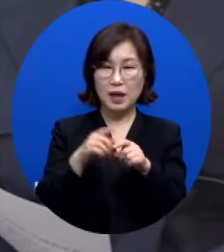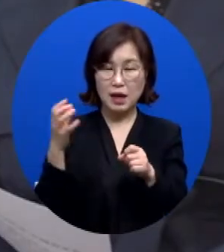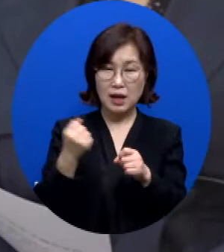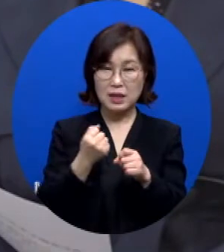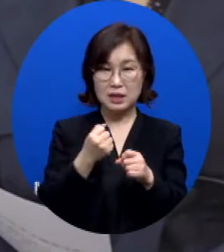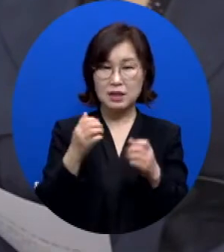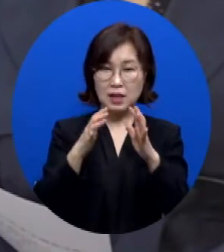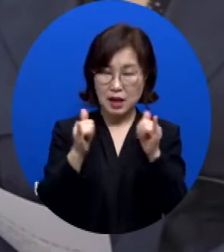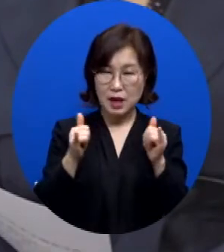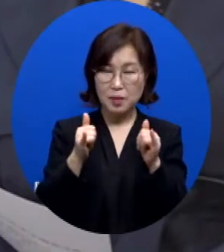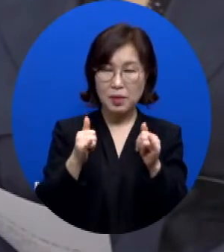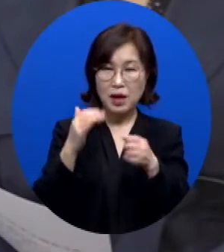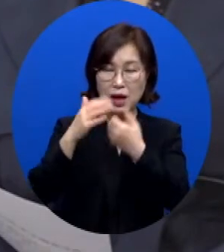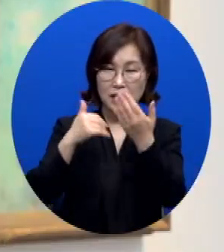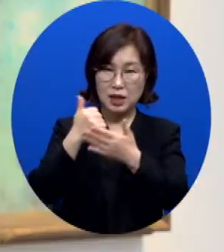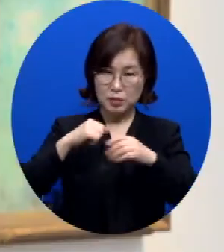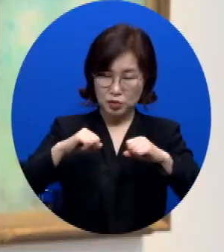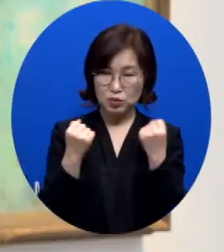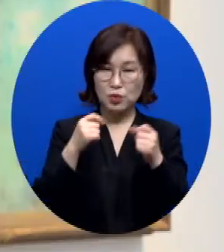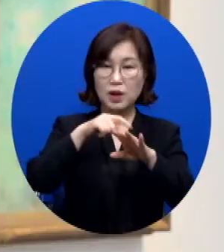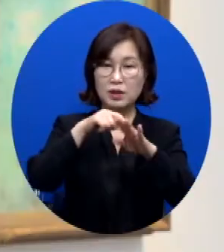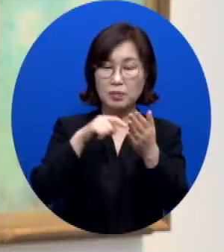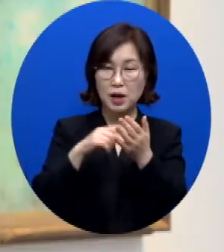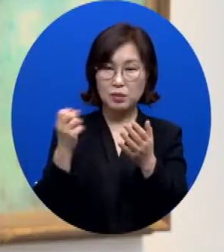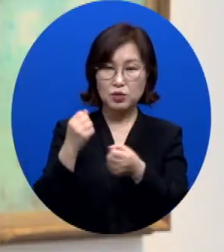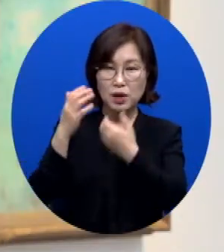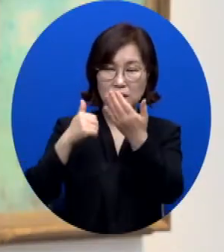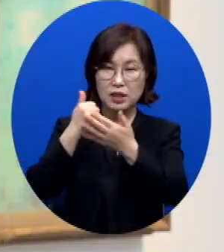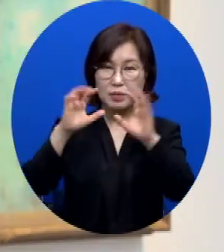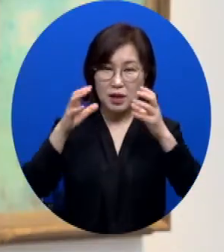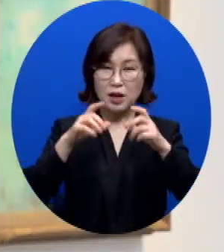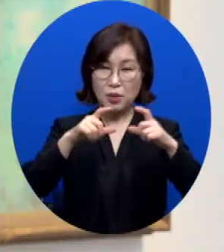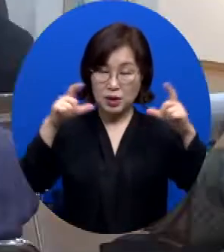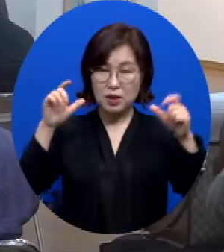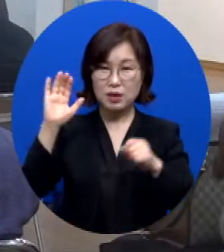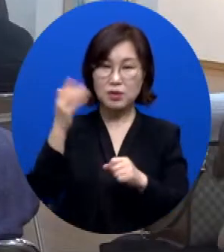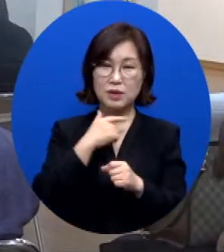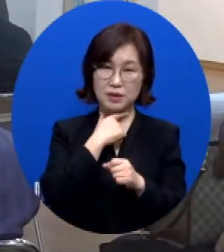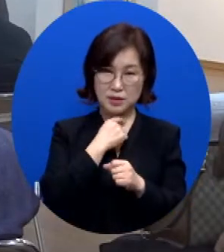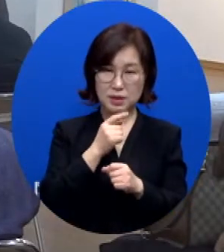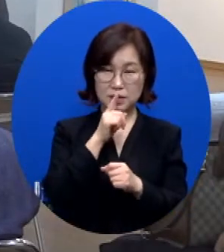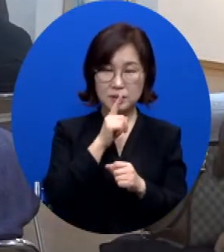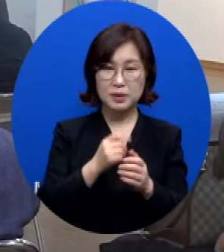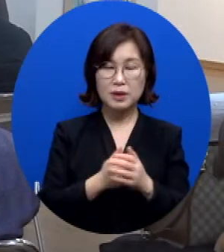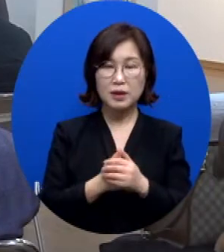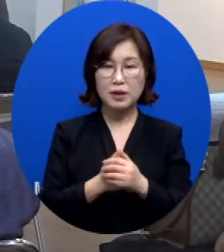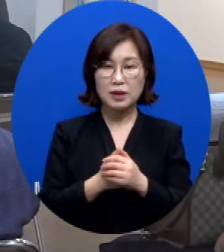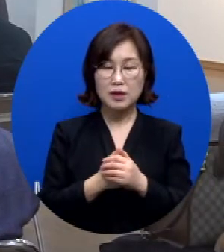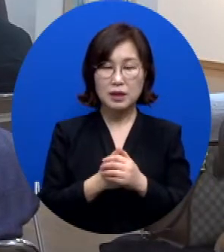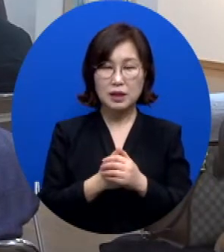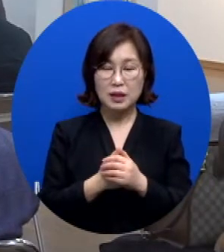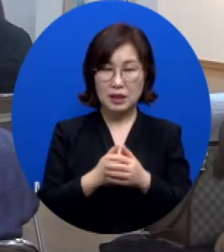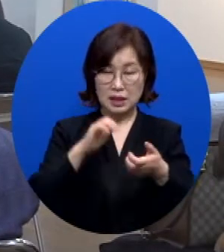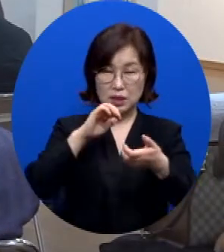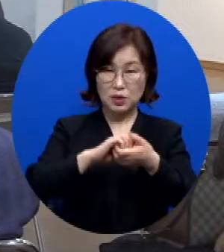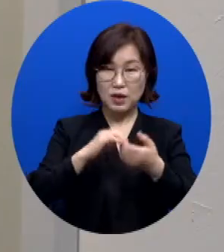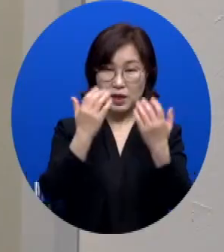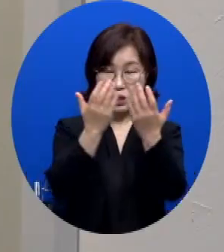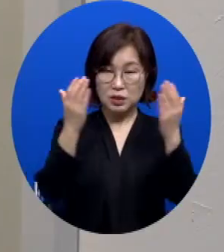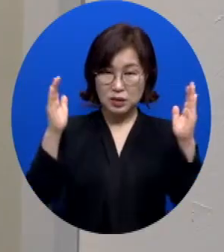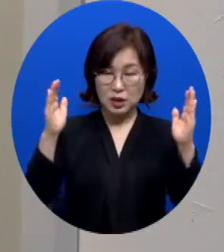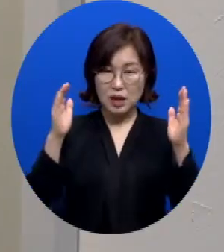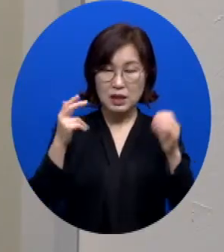하나님의 영과 순종하는 마음으로 하나님의 나라를 확장해 가길 바란다고 말했습니다. 이번 정기전은 일주일